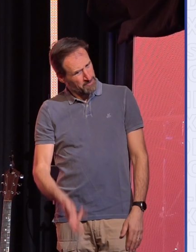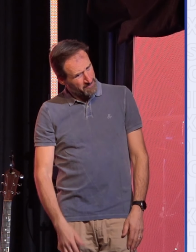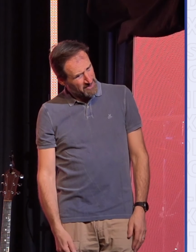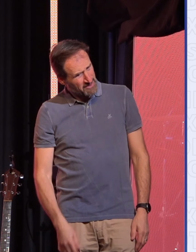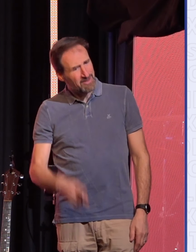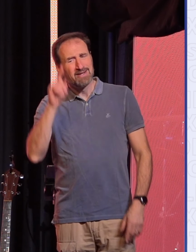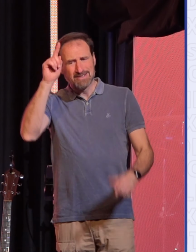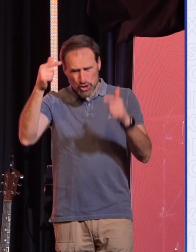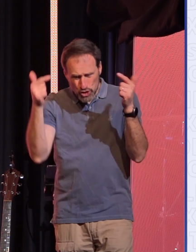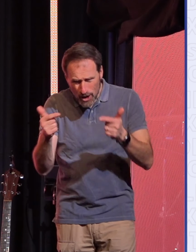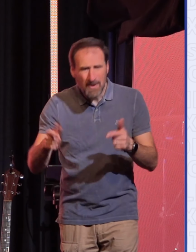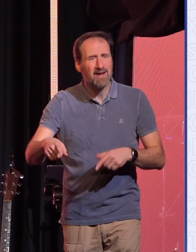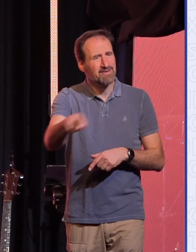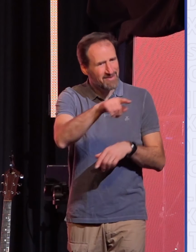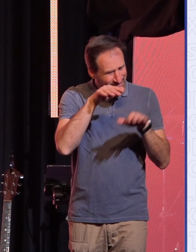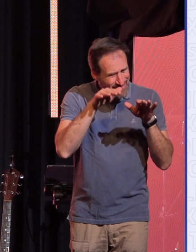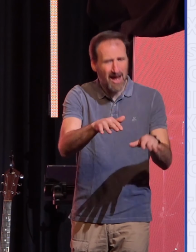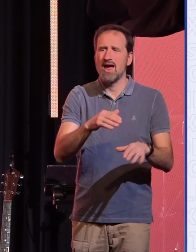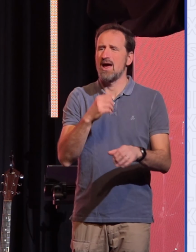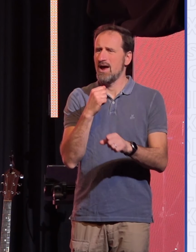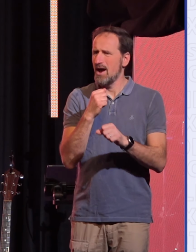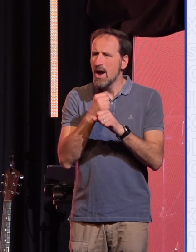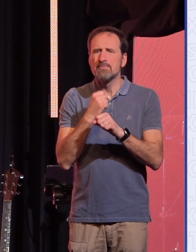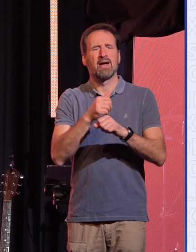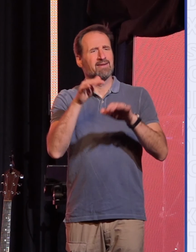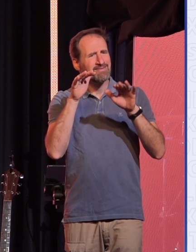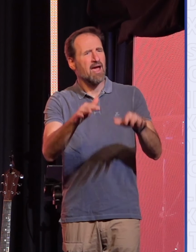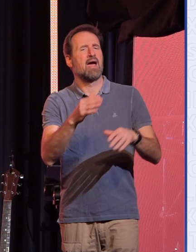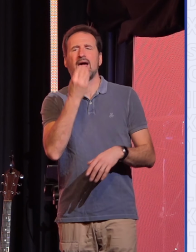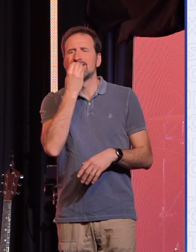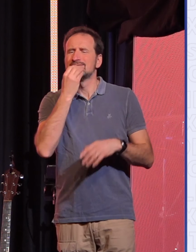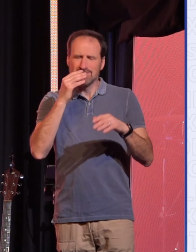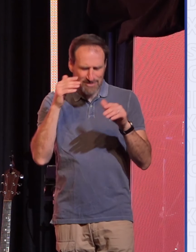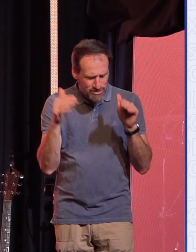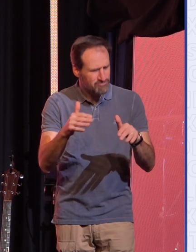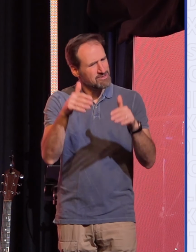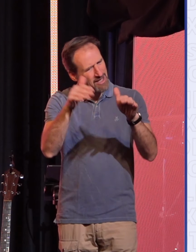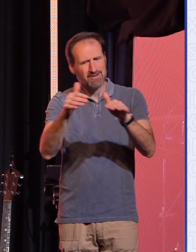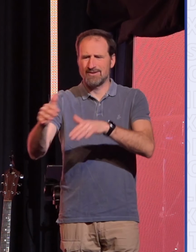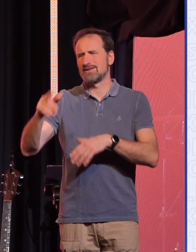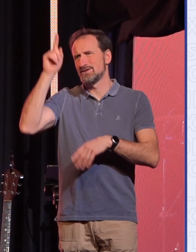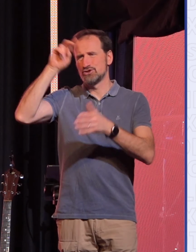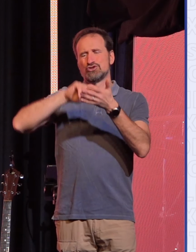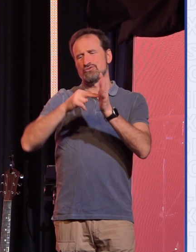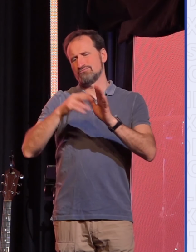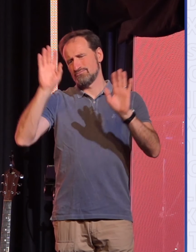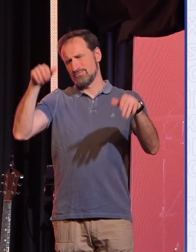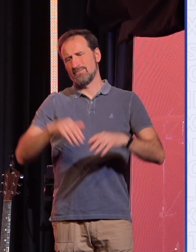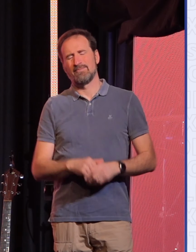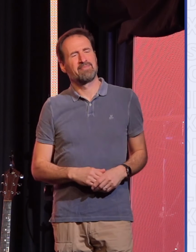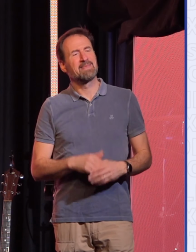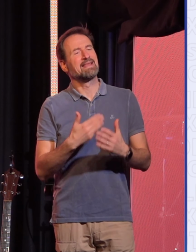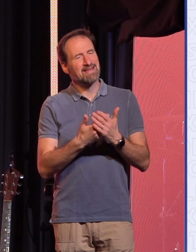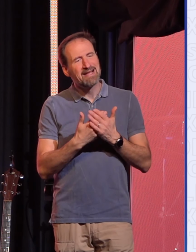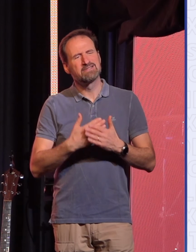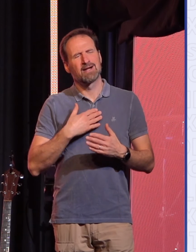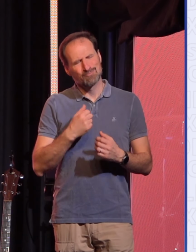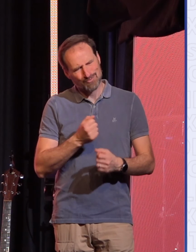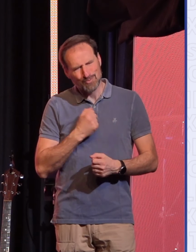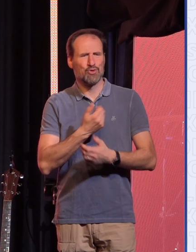Und deswegen ermutige ich euch wirklich, hey, richte deinen Blick auf das, was Gott für dich vorbereitet